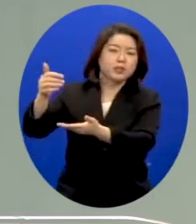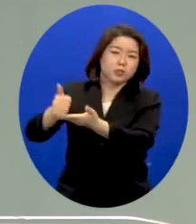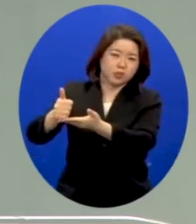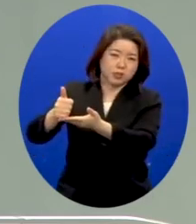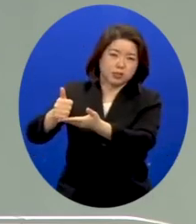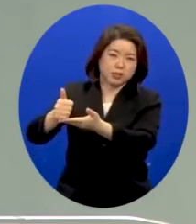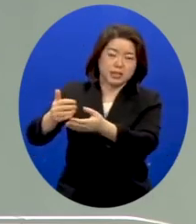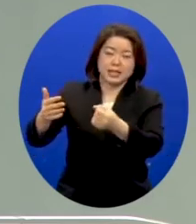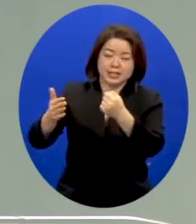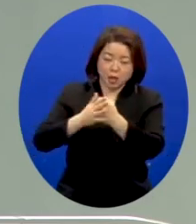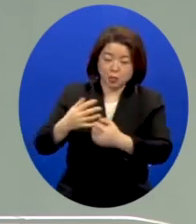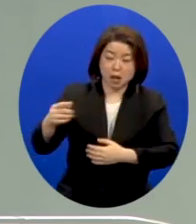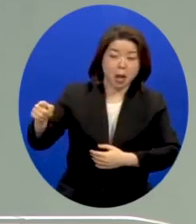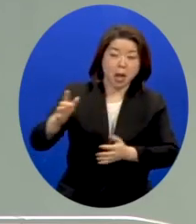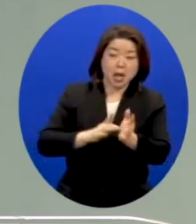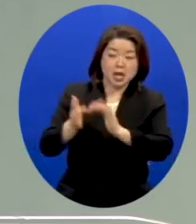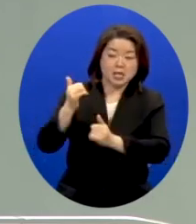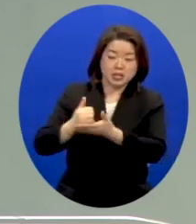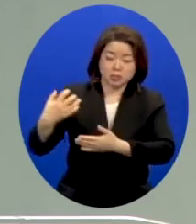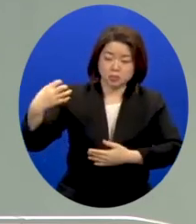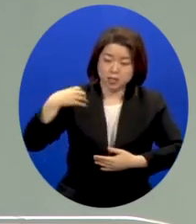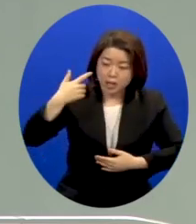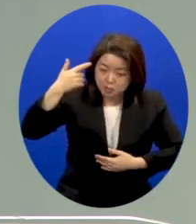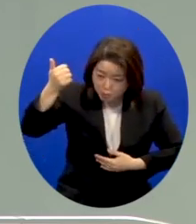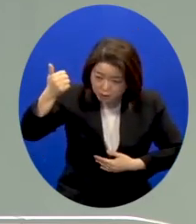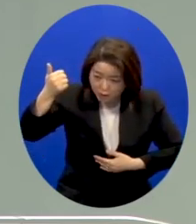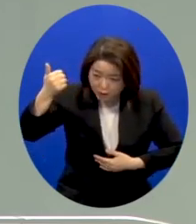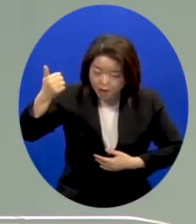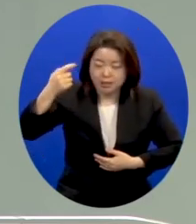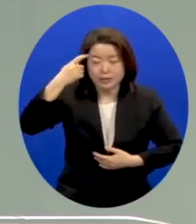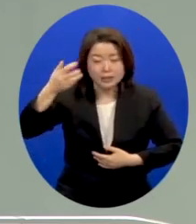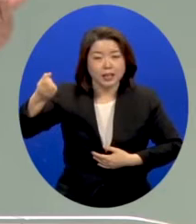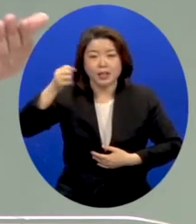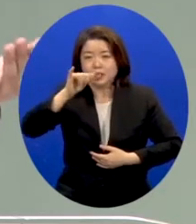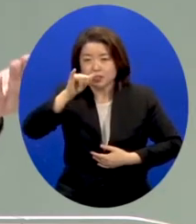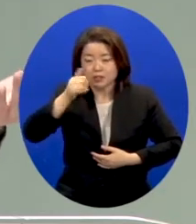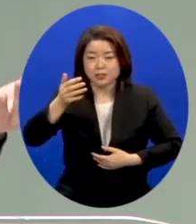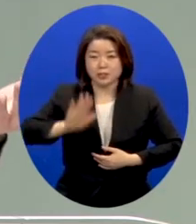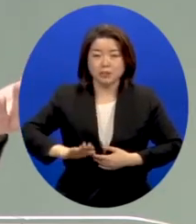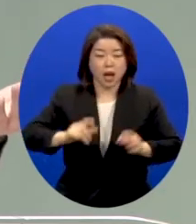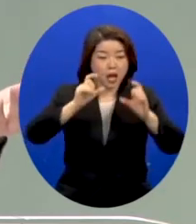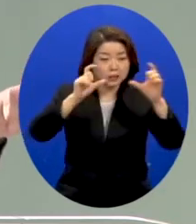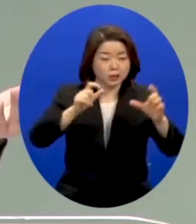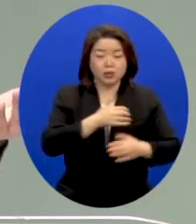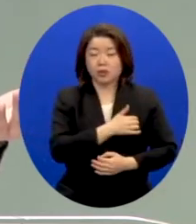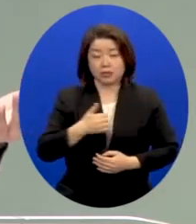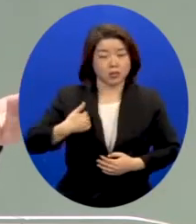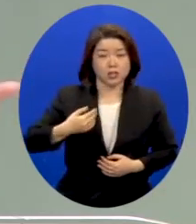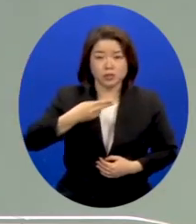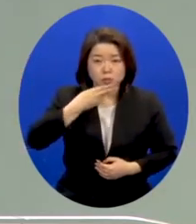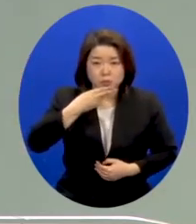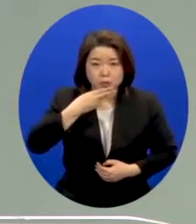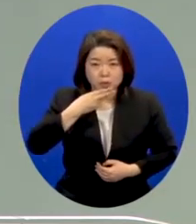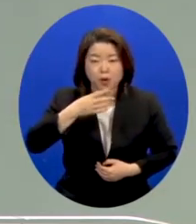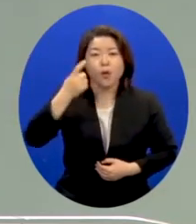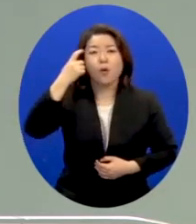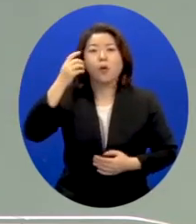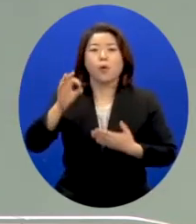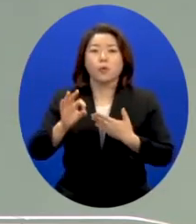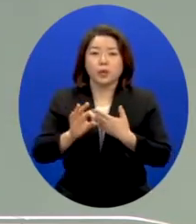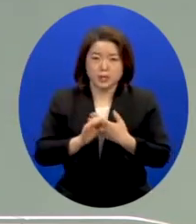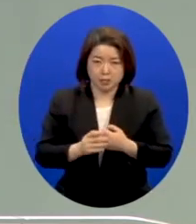예수님을 담임 목사님으로 하자고 하는 마음은 있었지만 그걸 선언 할지 아시는 없었습니다 왜냐하면